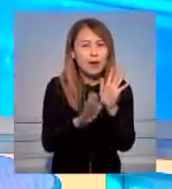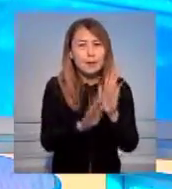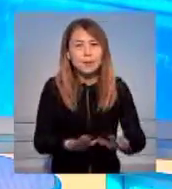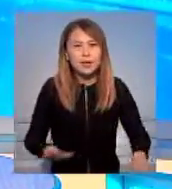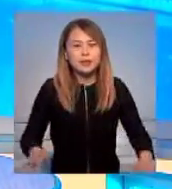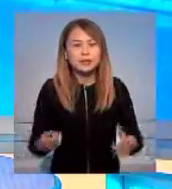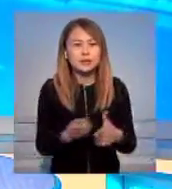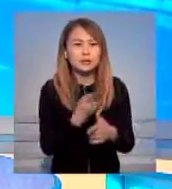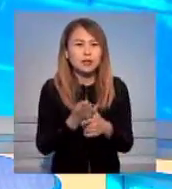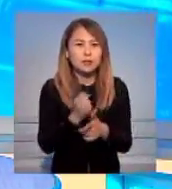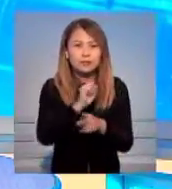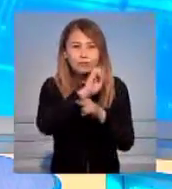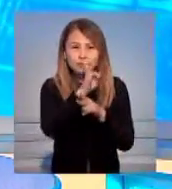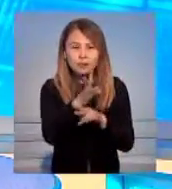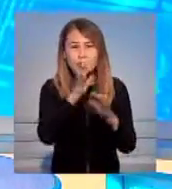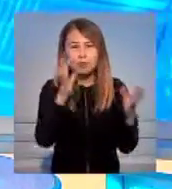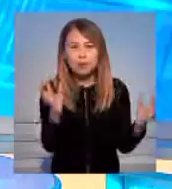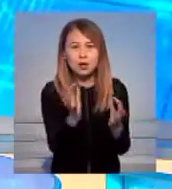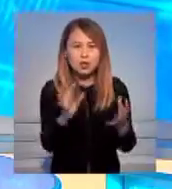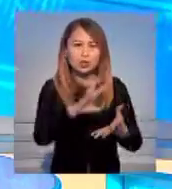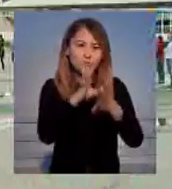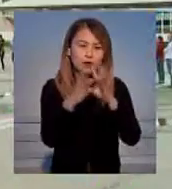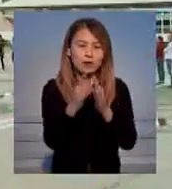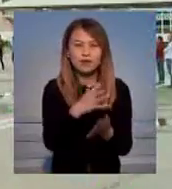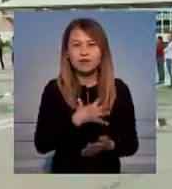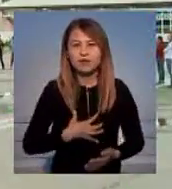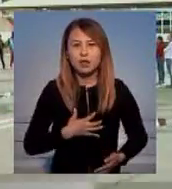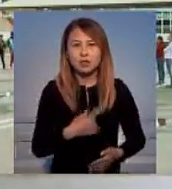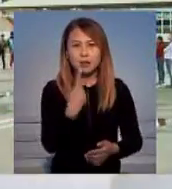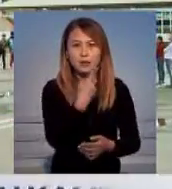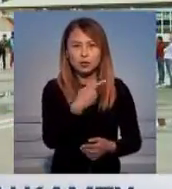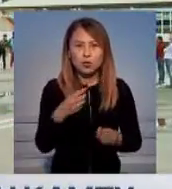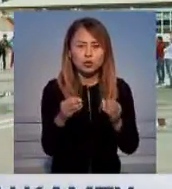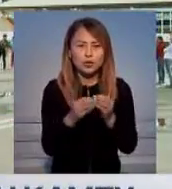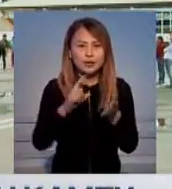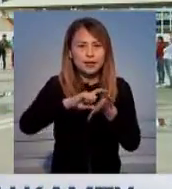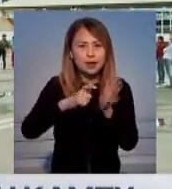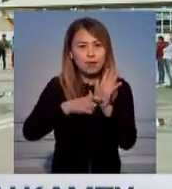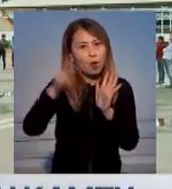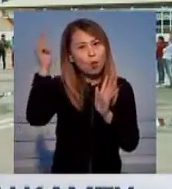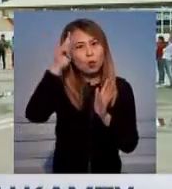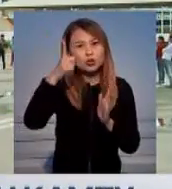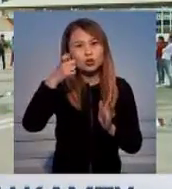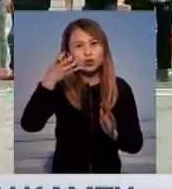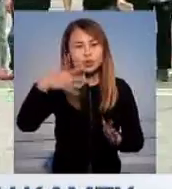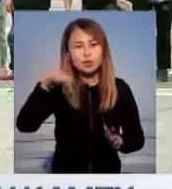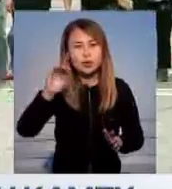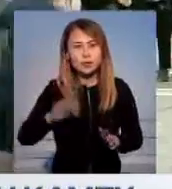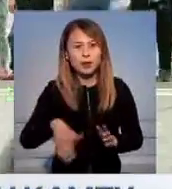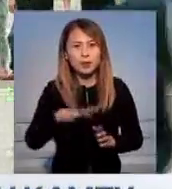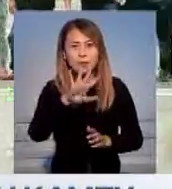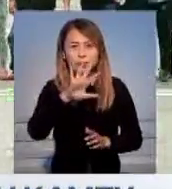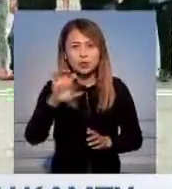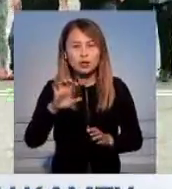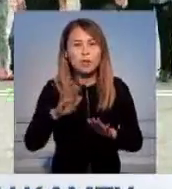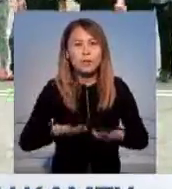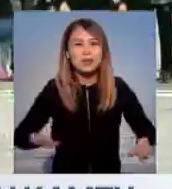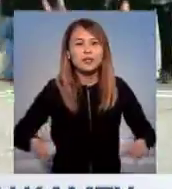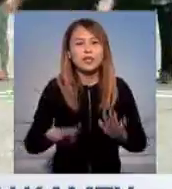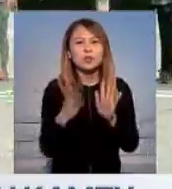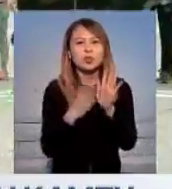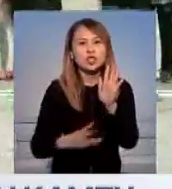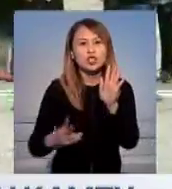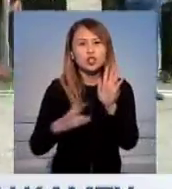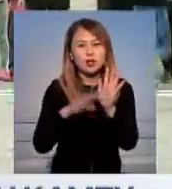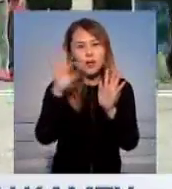балалардың қауіпсіздігін қамтамасыз ету басты мақсат. Жалпы өңірдегі 1 мен 10 сынып аралығындағы 140500 баланың